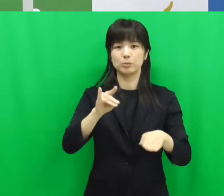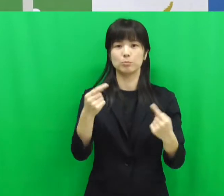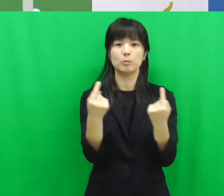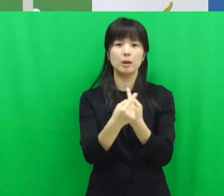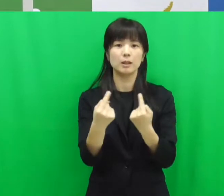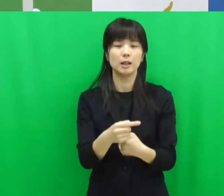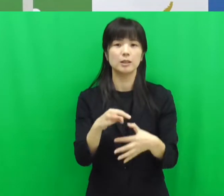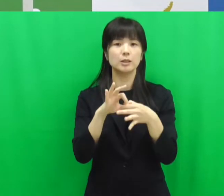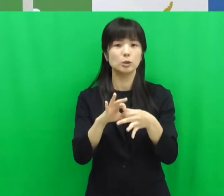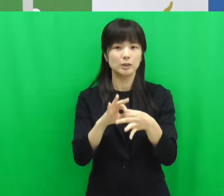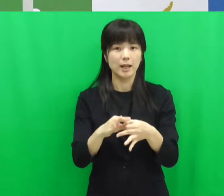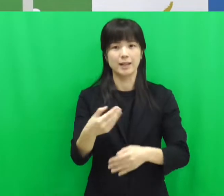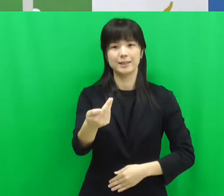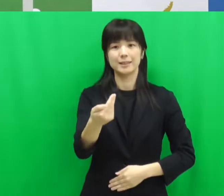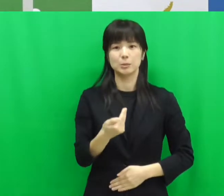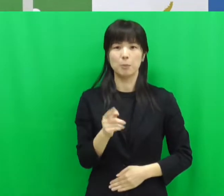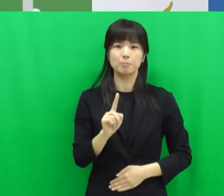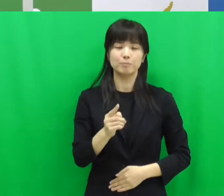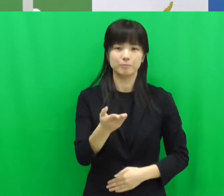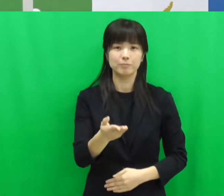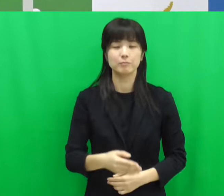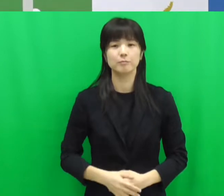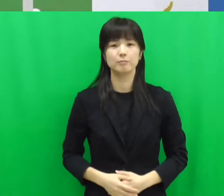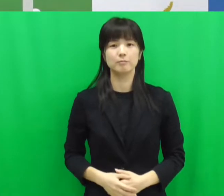について質問ございますでしょうか。